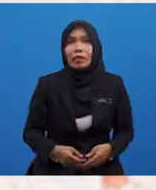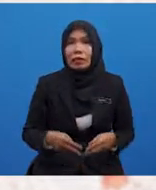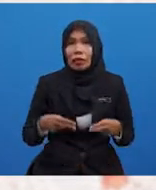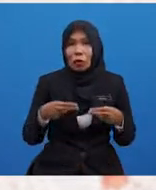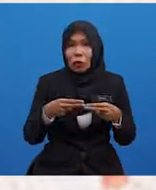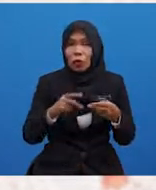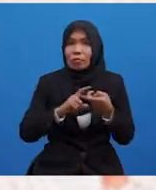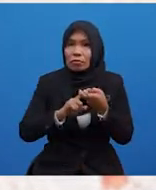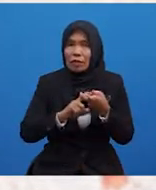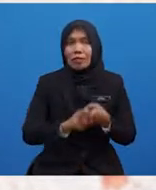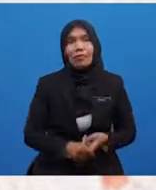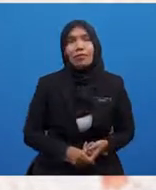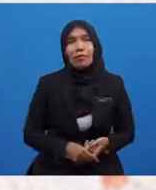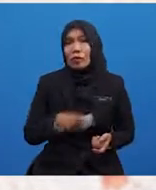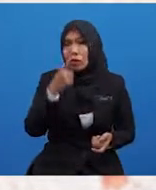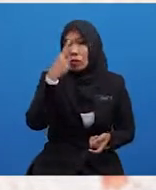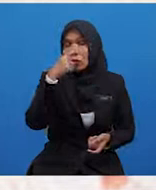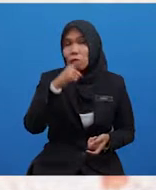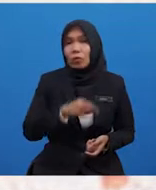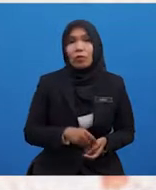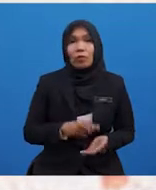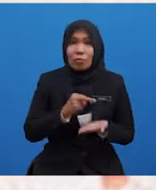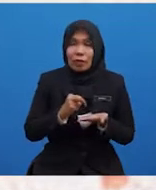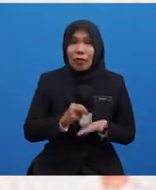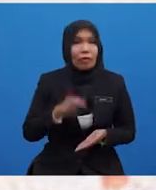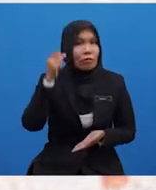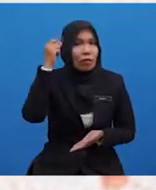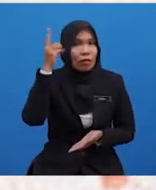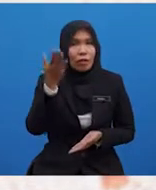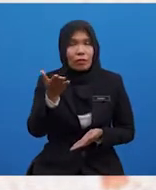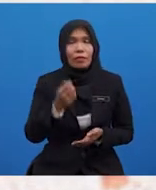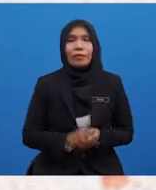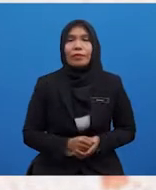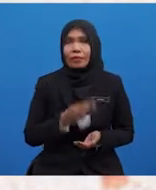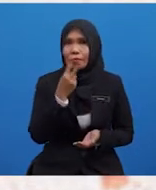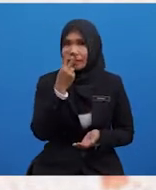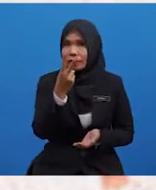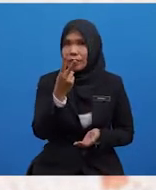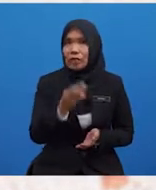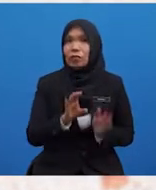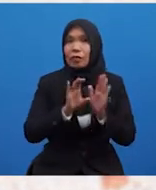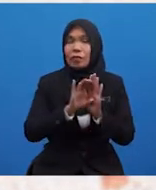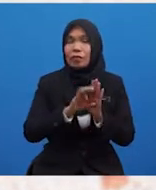Untuk menilai pemahaman kamu, cuba perhatikan gambar rajah berikut.